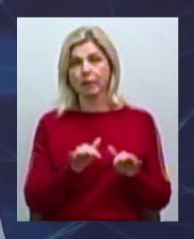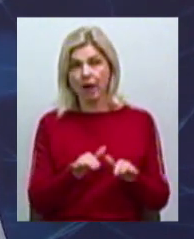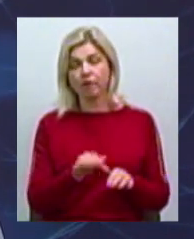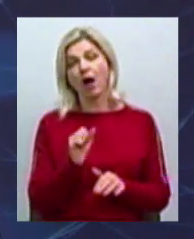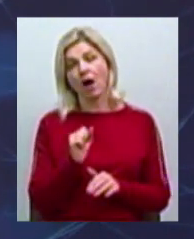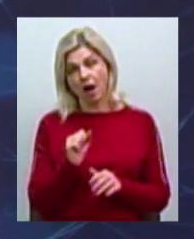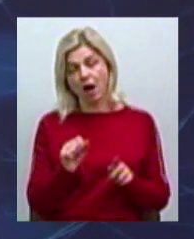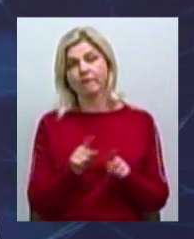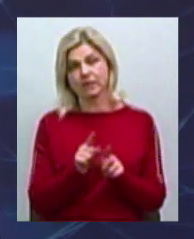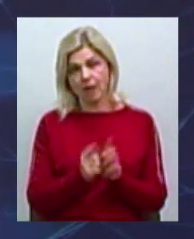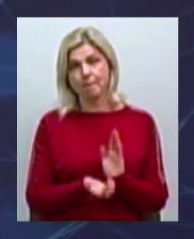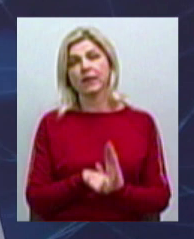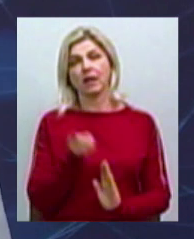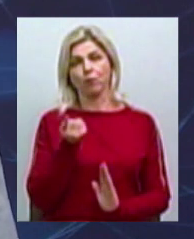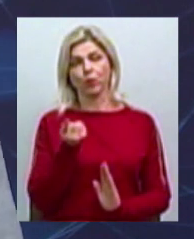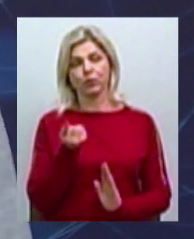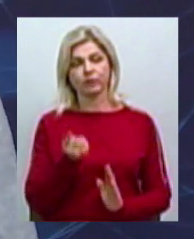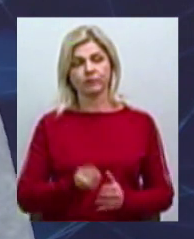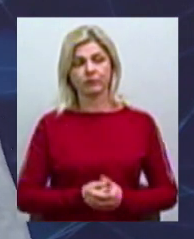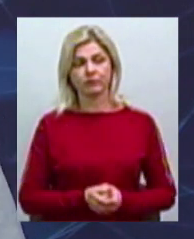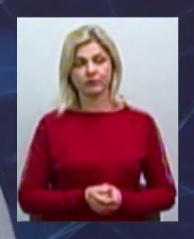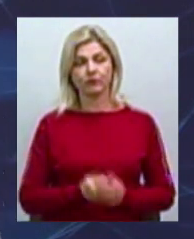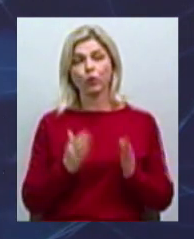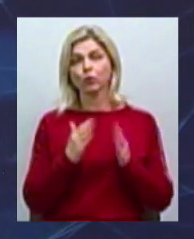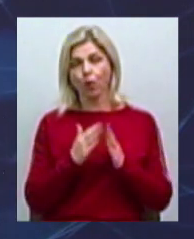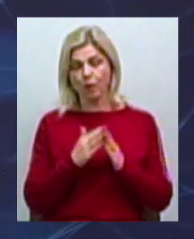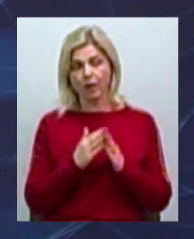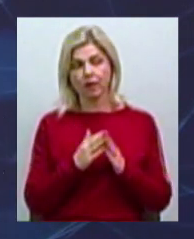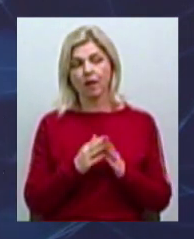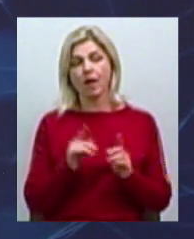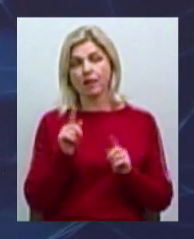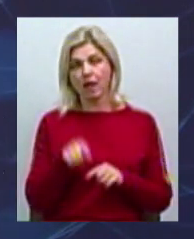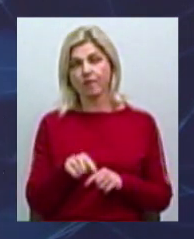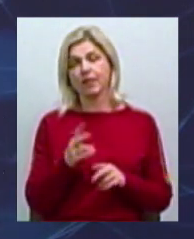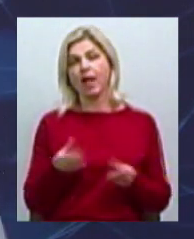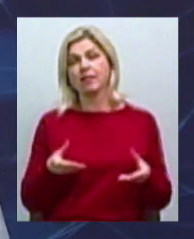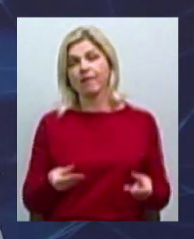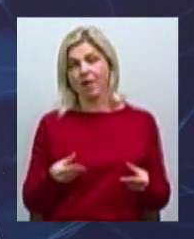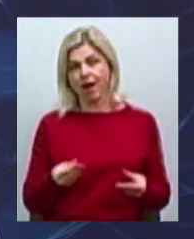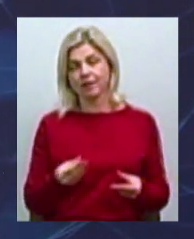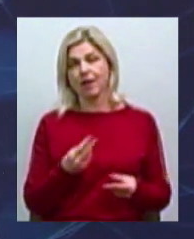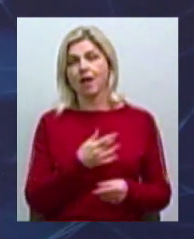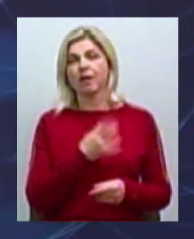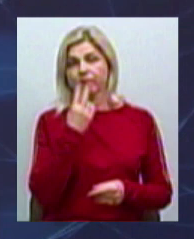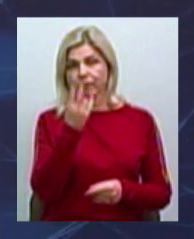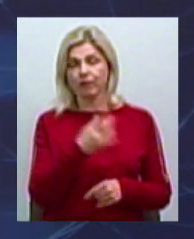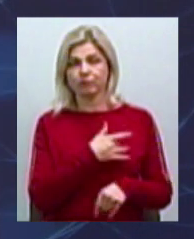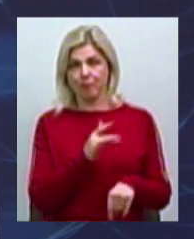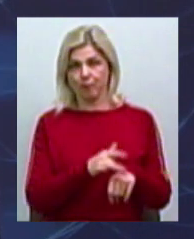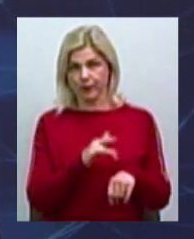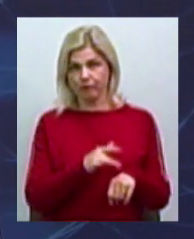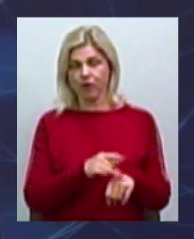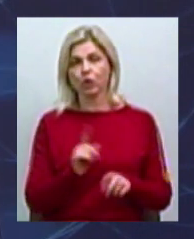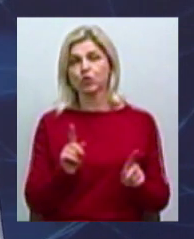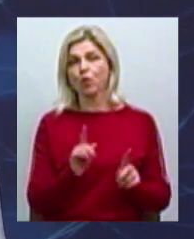але підтримують вдома, да, як ми кажемо, на дивані, які співчувають тому,